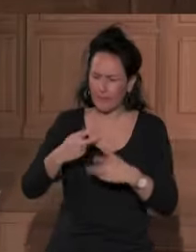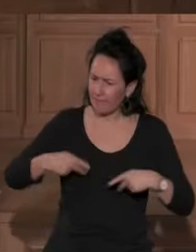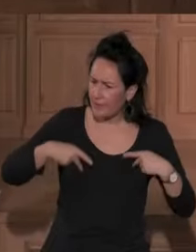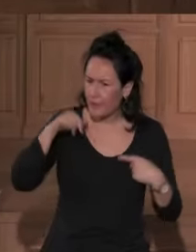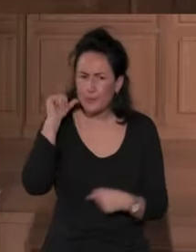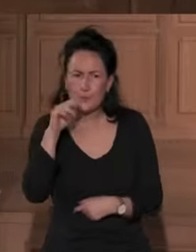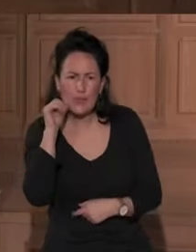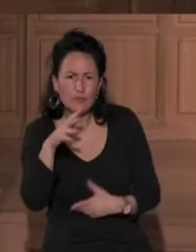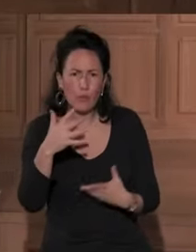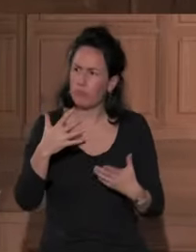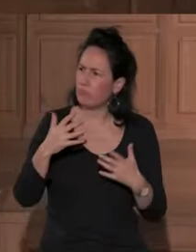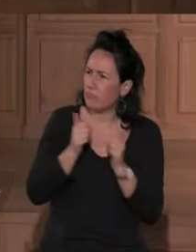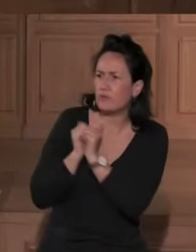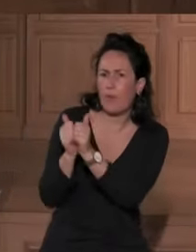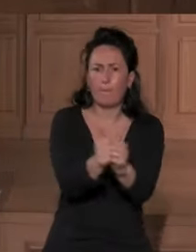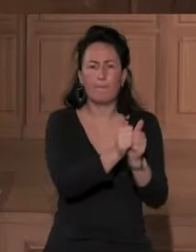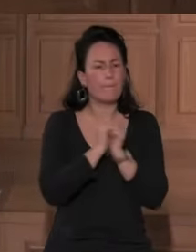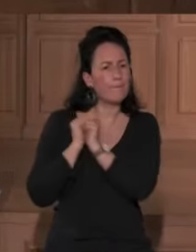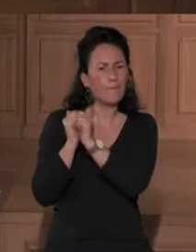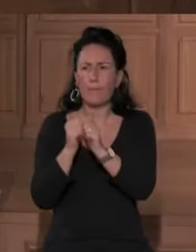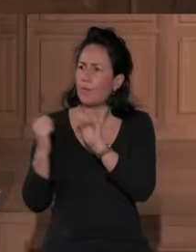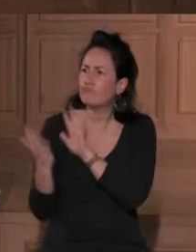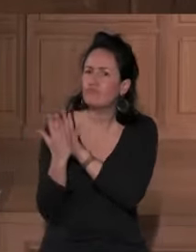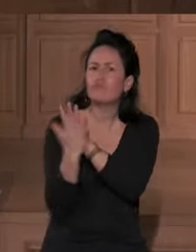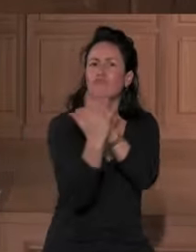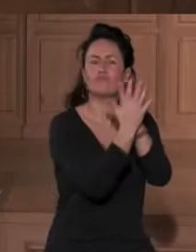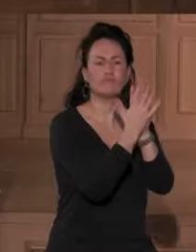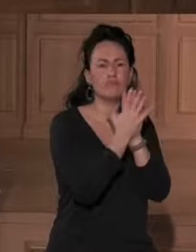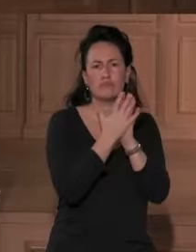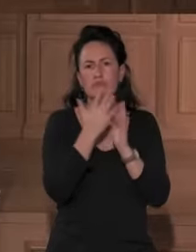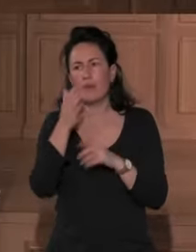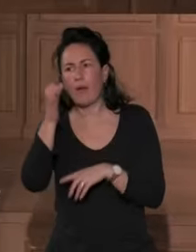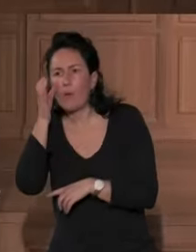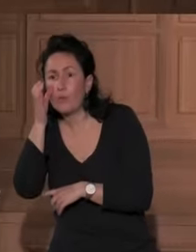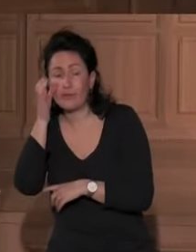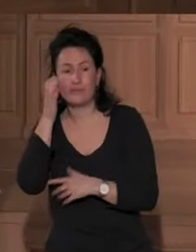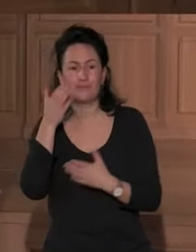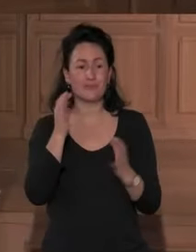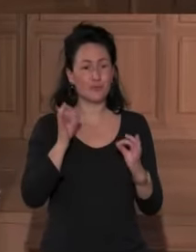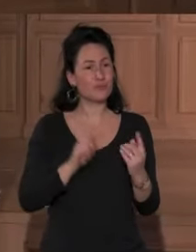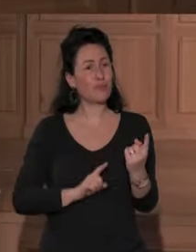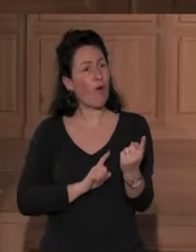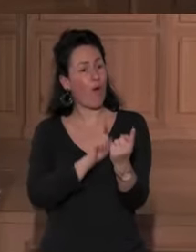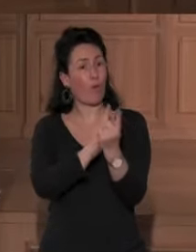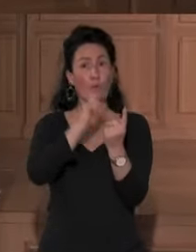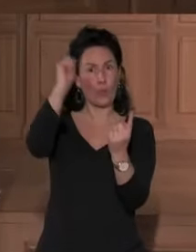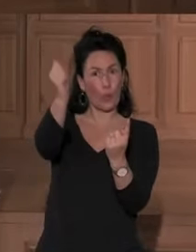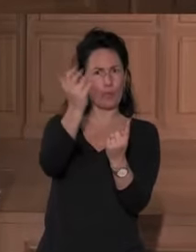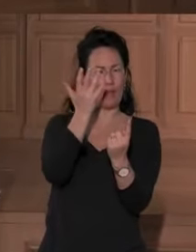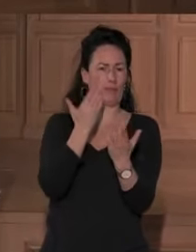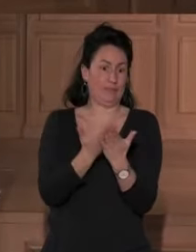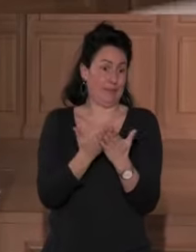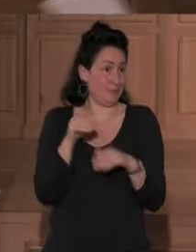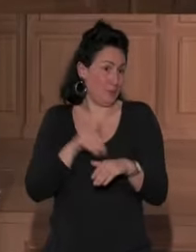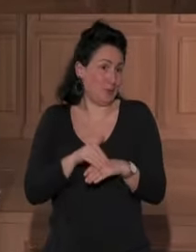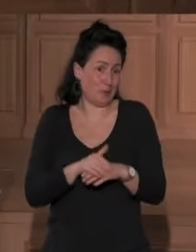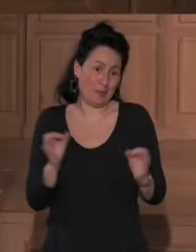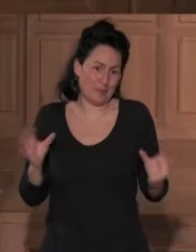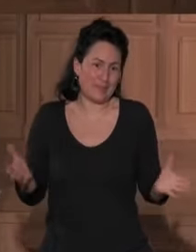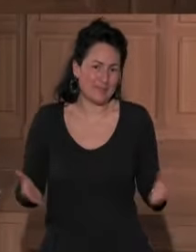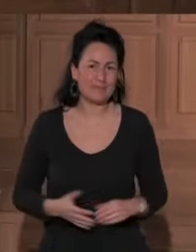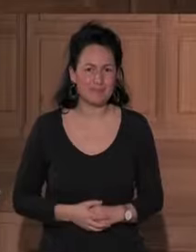d'apprendre à faire ensemble et à se rencontrer. Et la lumière d'une rencontre, c'est ce qui s'est passé ce soir. Je voulais vous